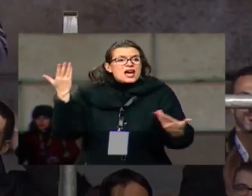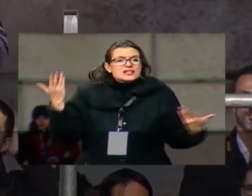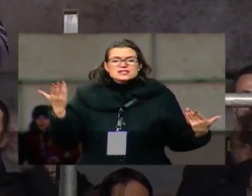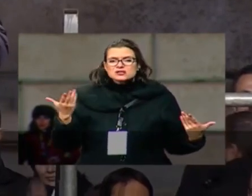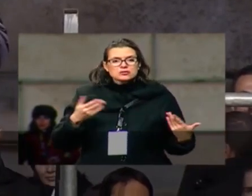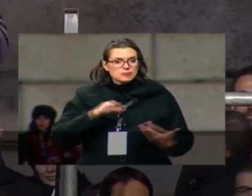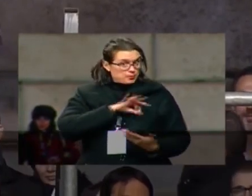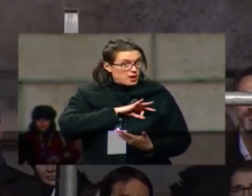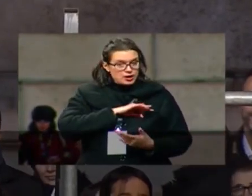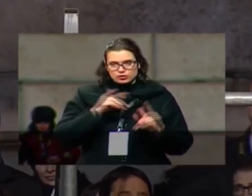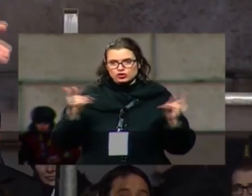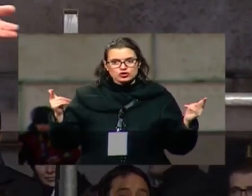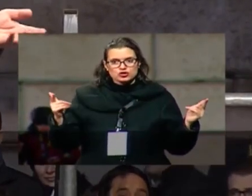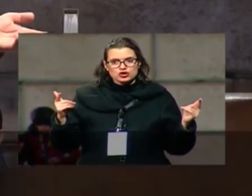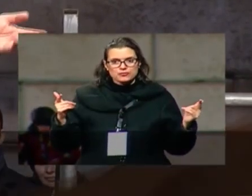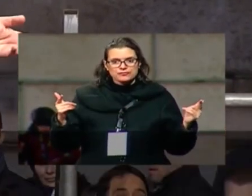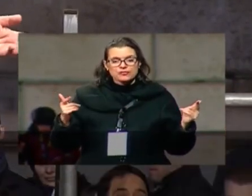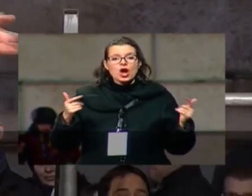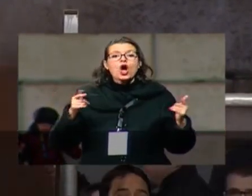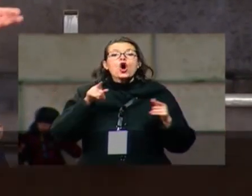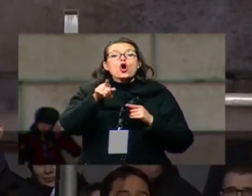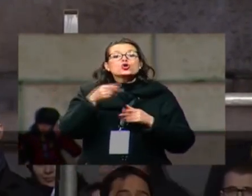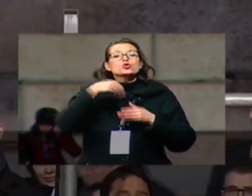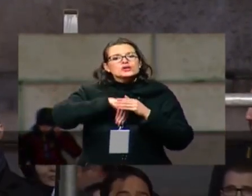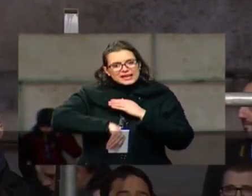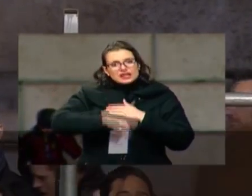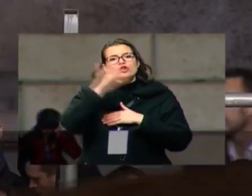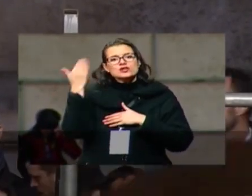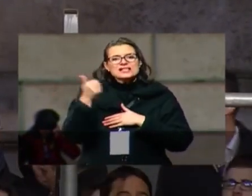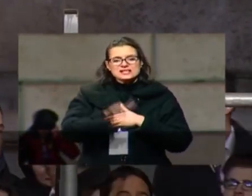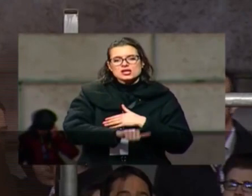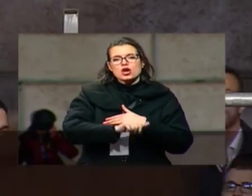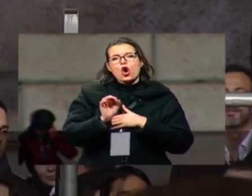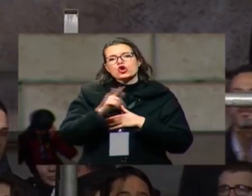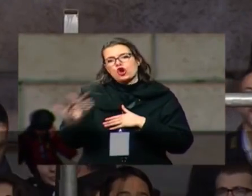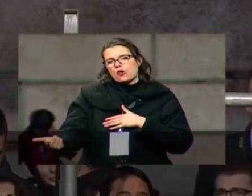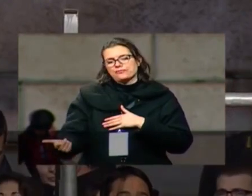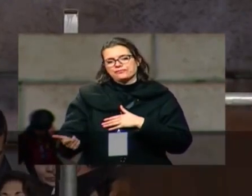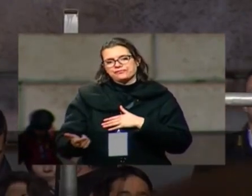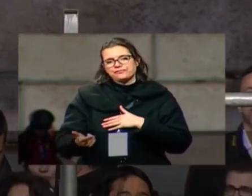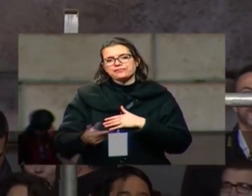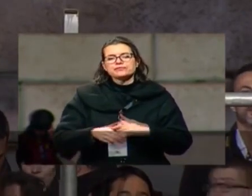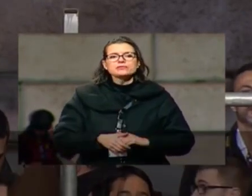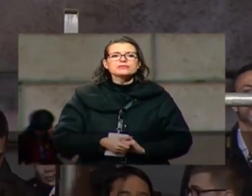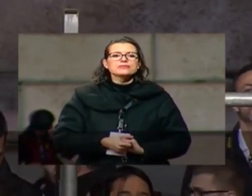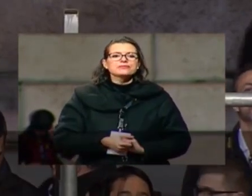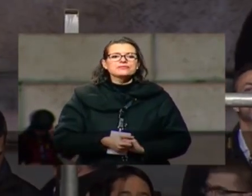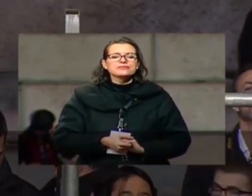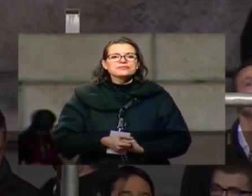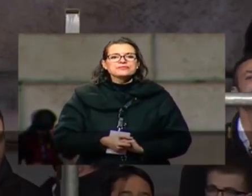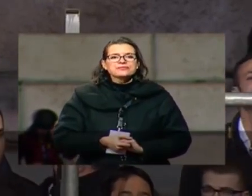nessun merito o lo sei così per sbaglio anche Ma la cosa non è di uno che